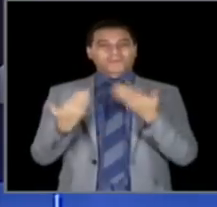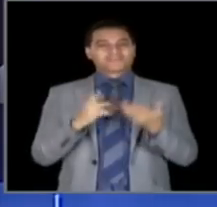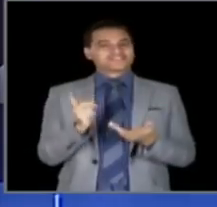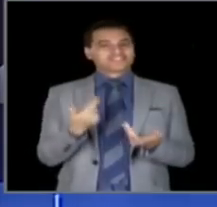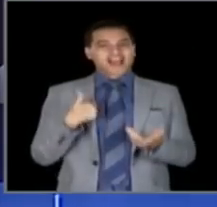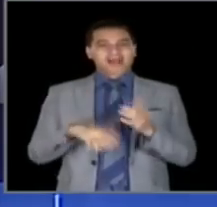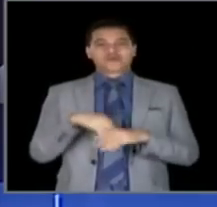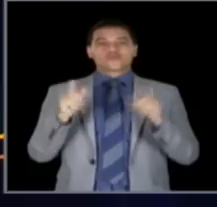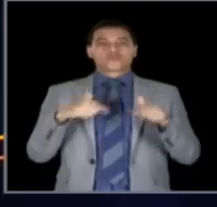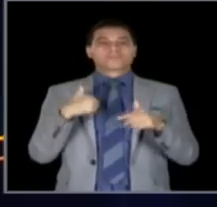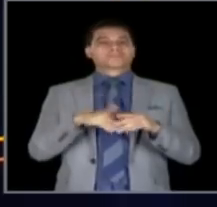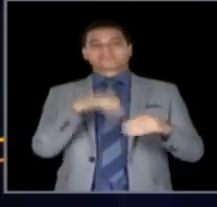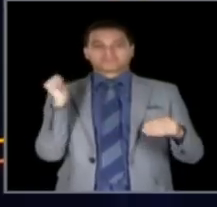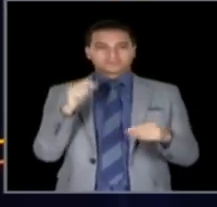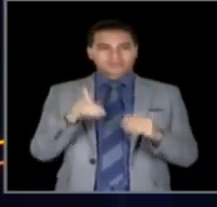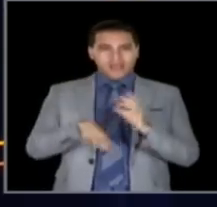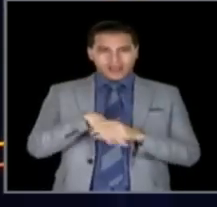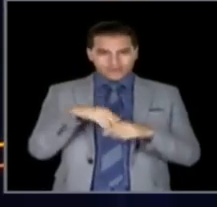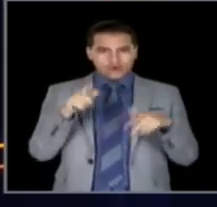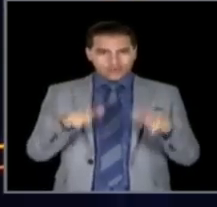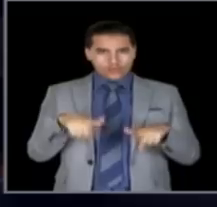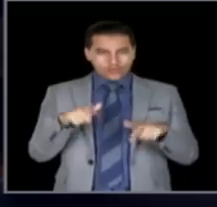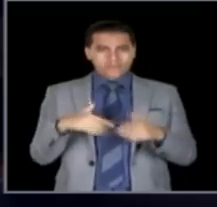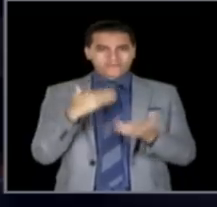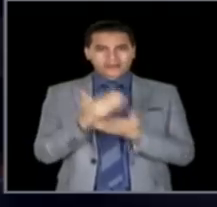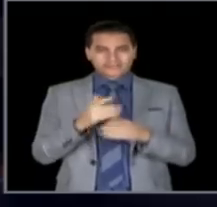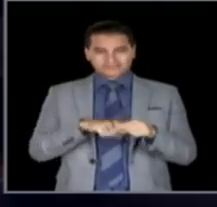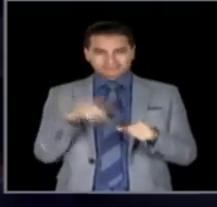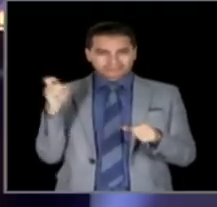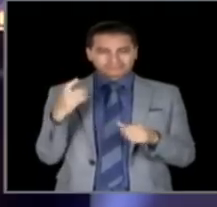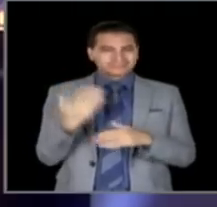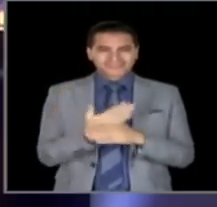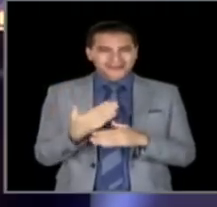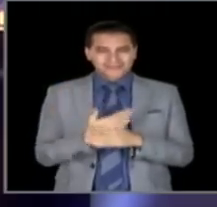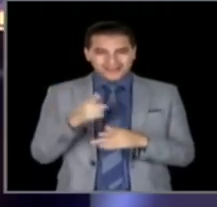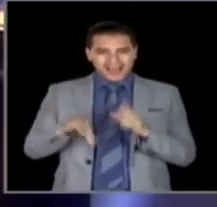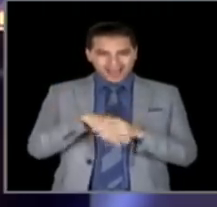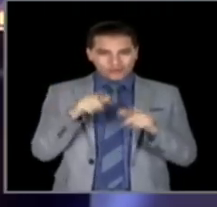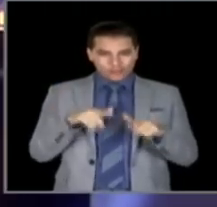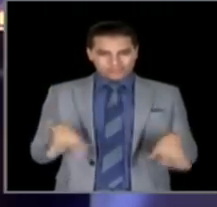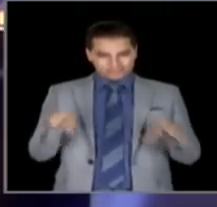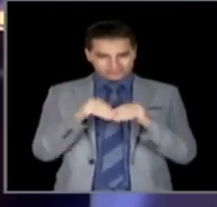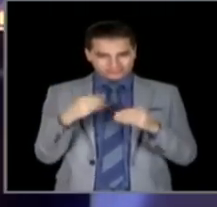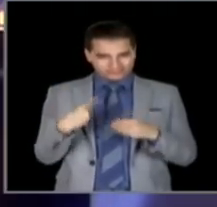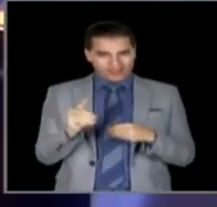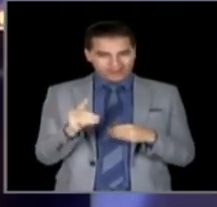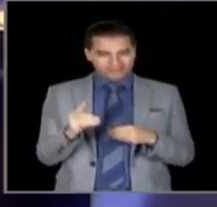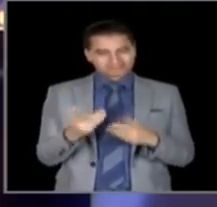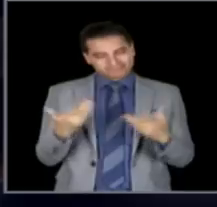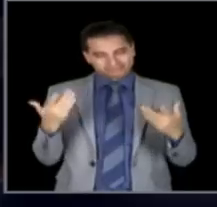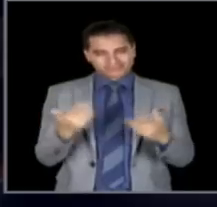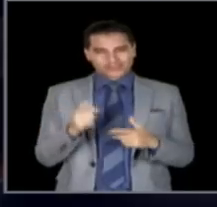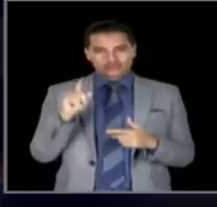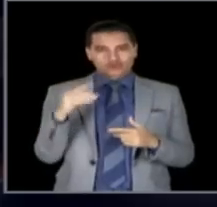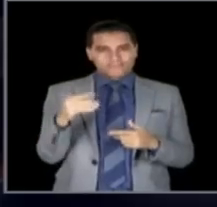دكتور ايه يا راجل؟ يعني انت عملت الجروب وبعد كده سبته ومشيت؟ انت اللي عملته طبعا. الاول الحمد لله.